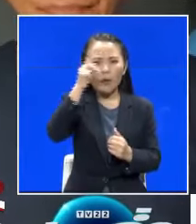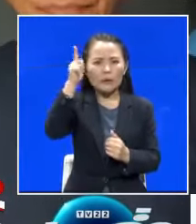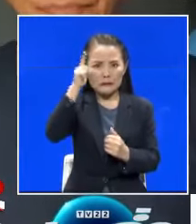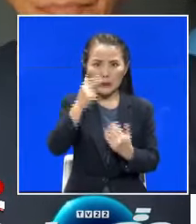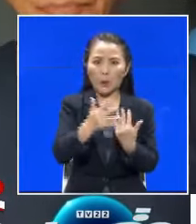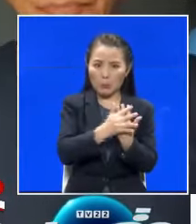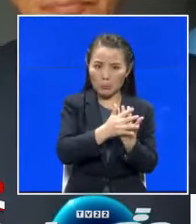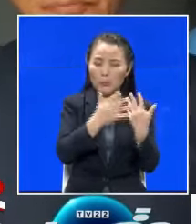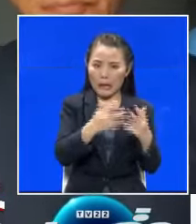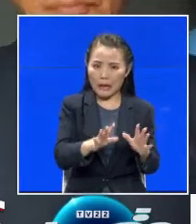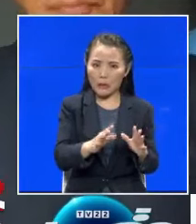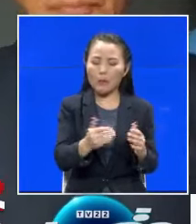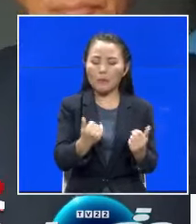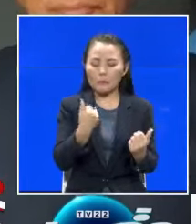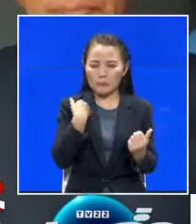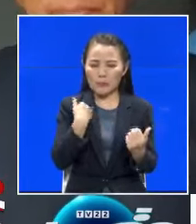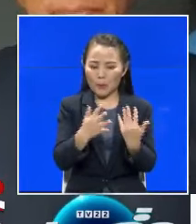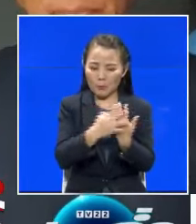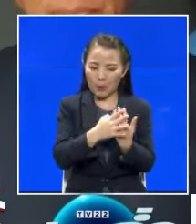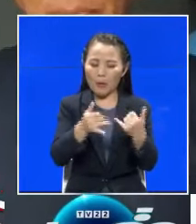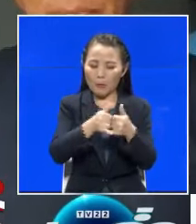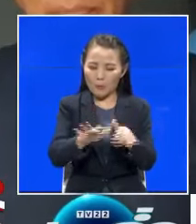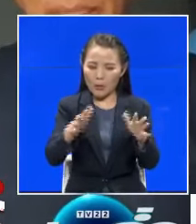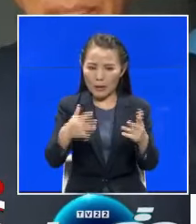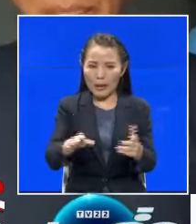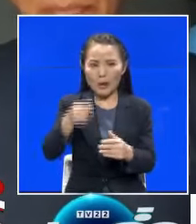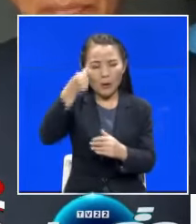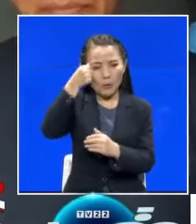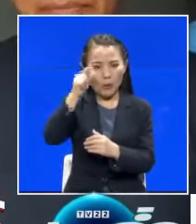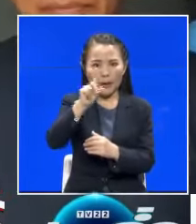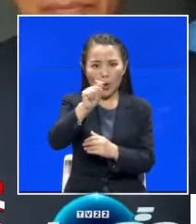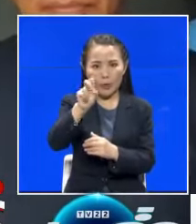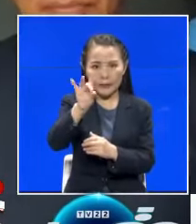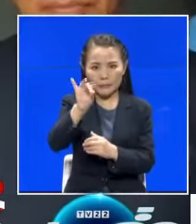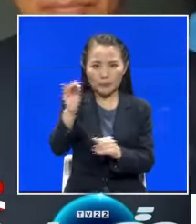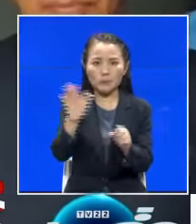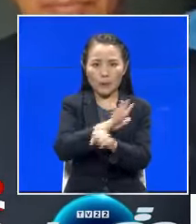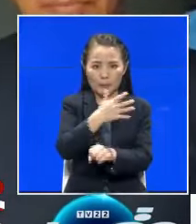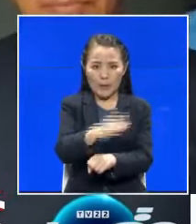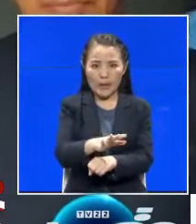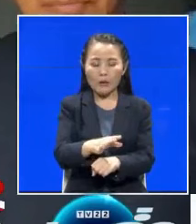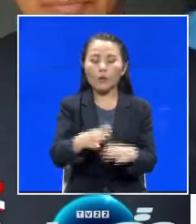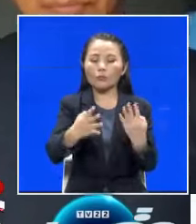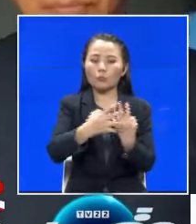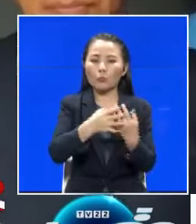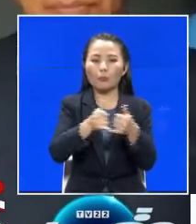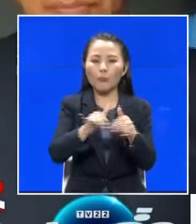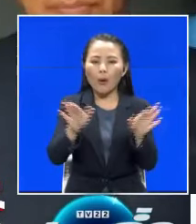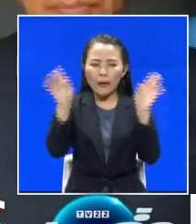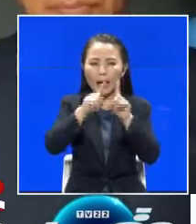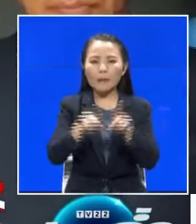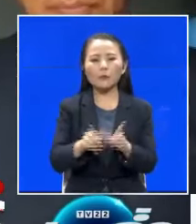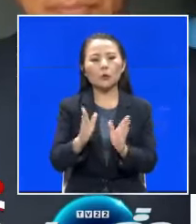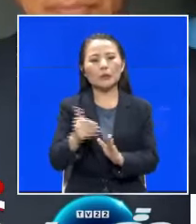และกฎหมายให้ไว้ว่าเมื่อครบกำหนดแล้วก็จะได้รับการพักโทษเช่นเดียวนักโทษทั่วไปผ